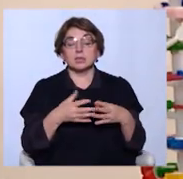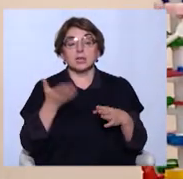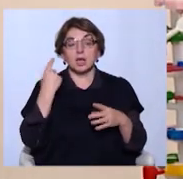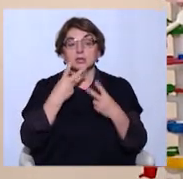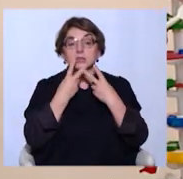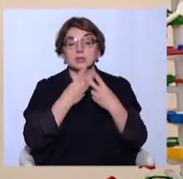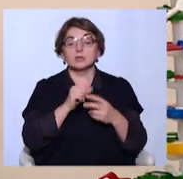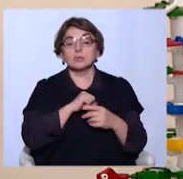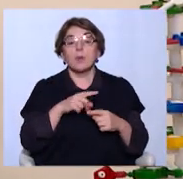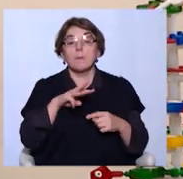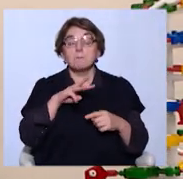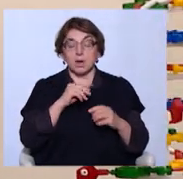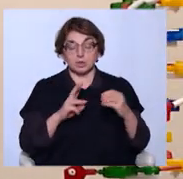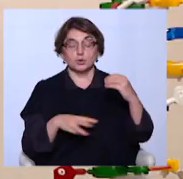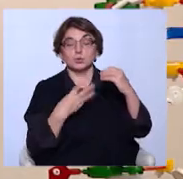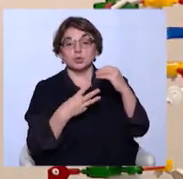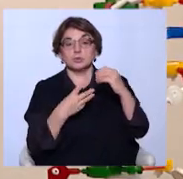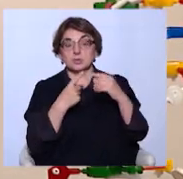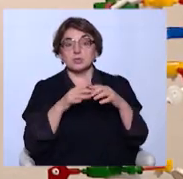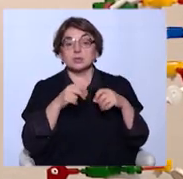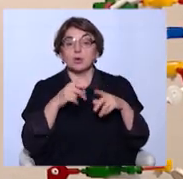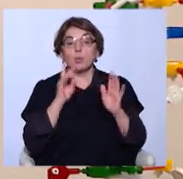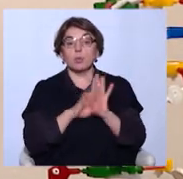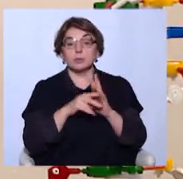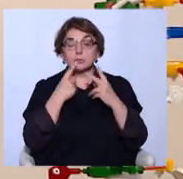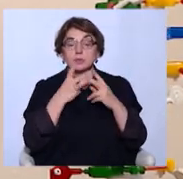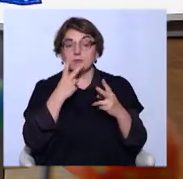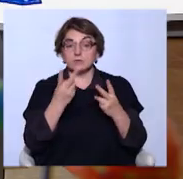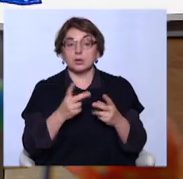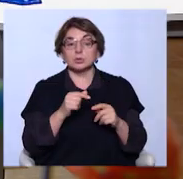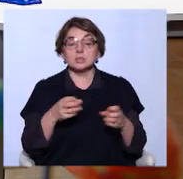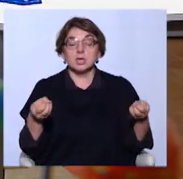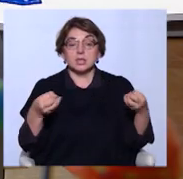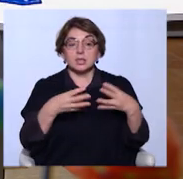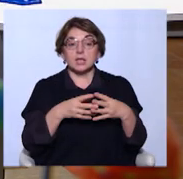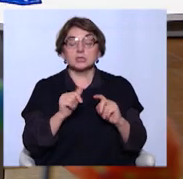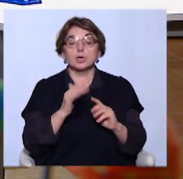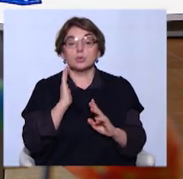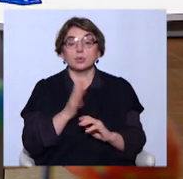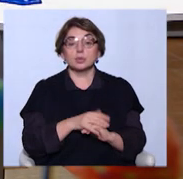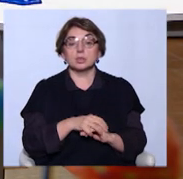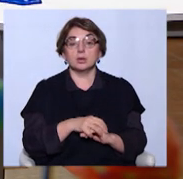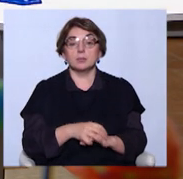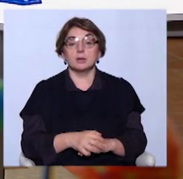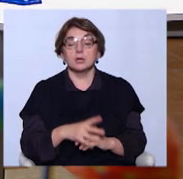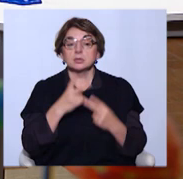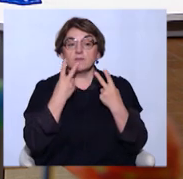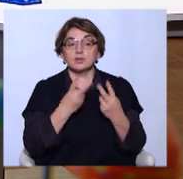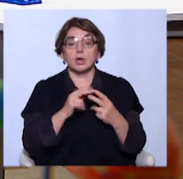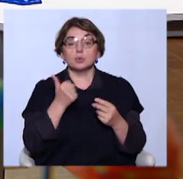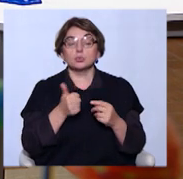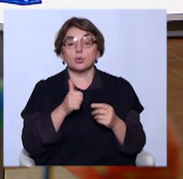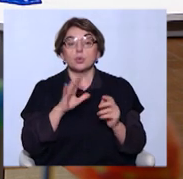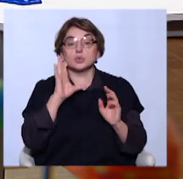ადრეც გაჩვენეთ მაგნიუმის ლენტის წვის რეაქცია. დღეს უბრალოდ მოდით გავარჩიოთ ეს რეაქცია და ვნახოთ,